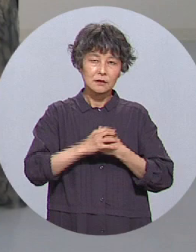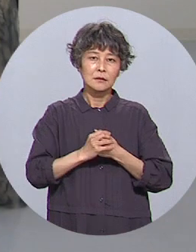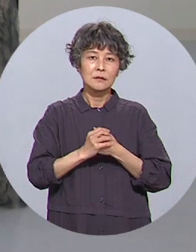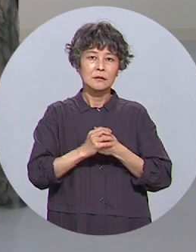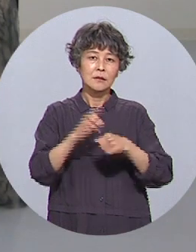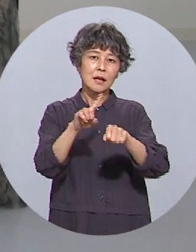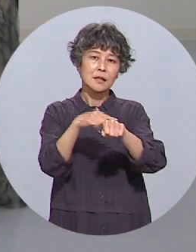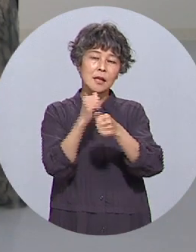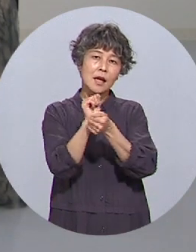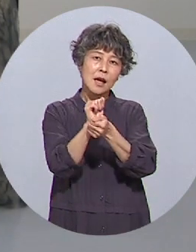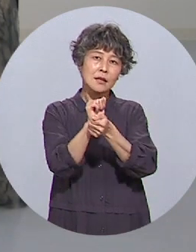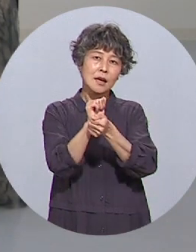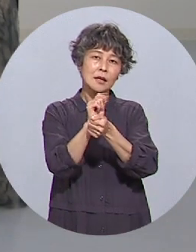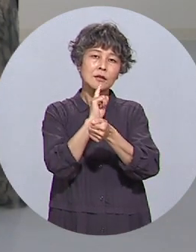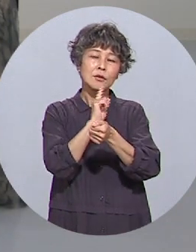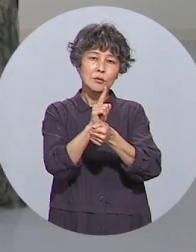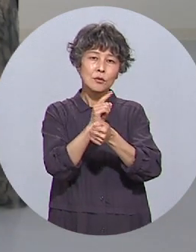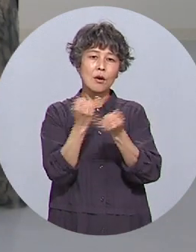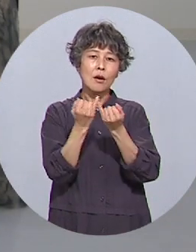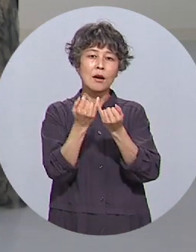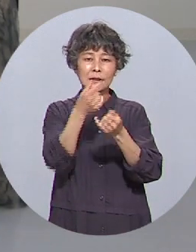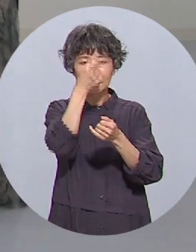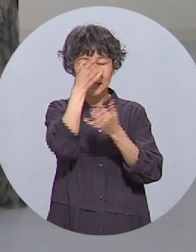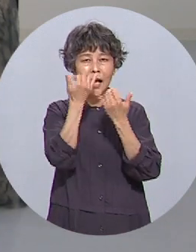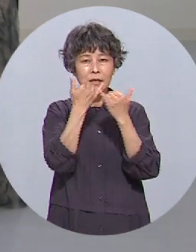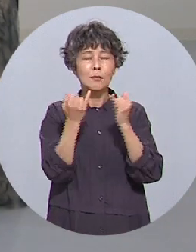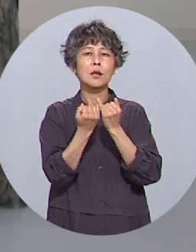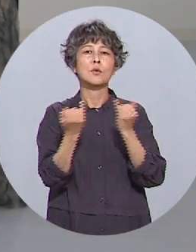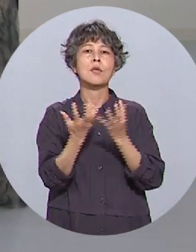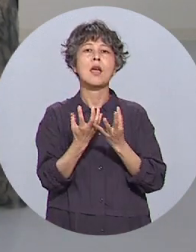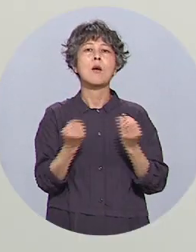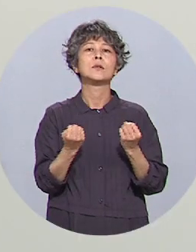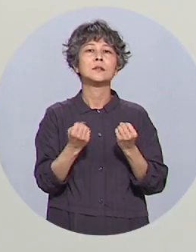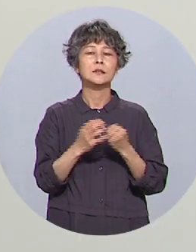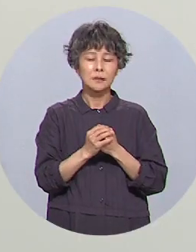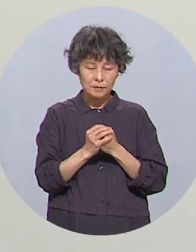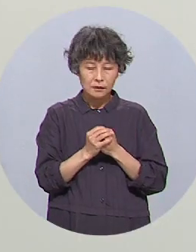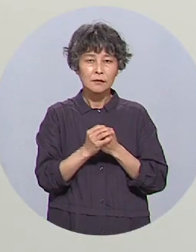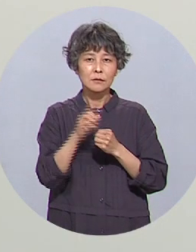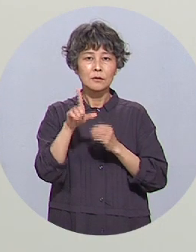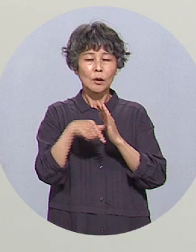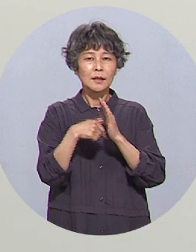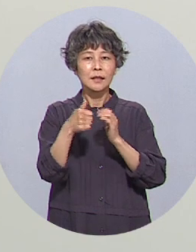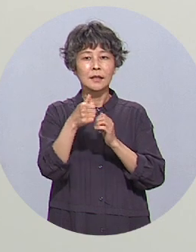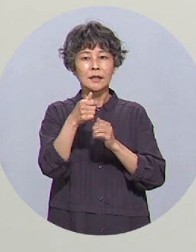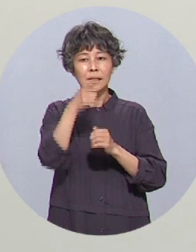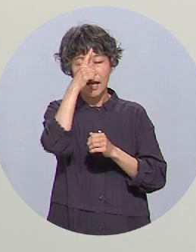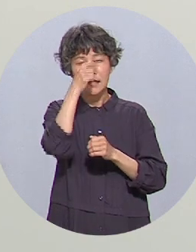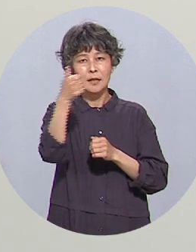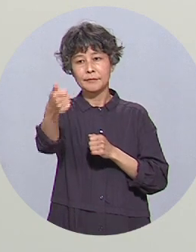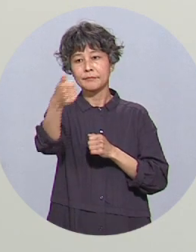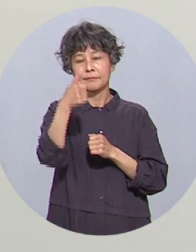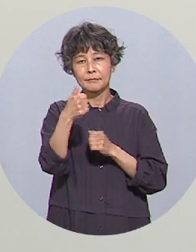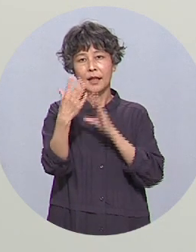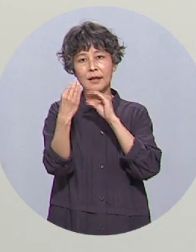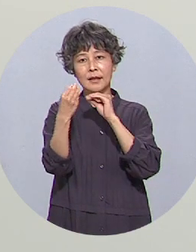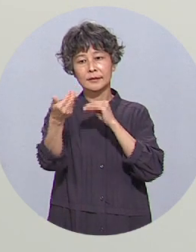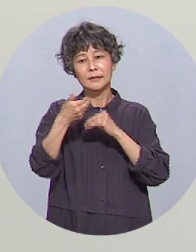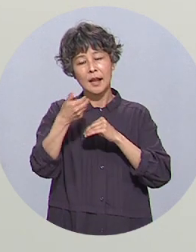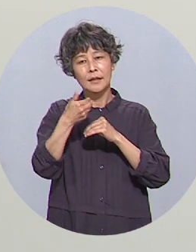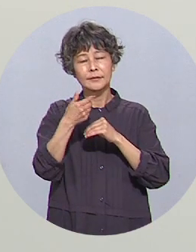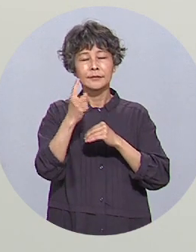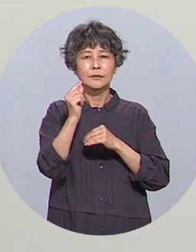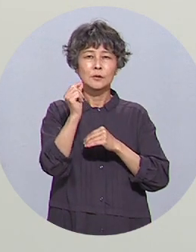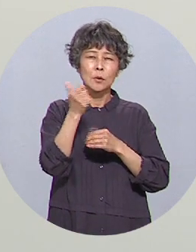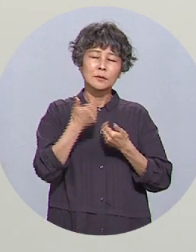ん、性犯罪なんですけれども、やはり女性が被害に遭うことが多くてですね、そういった時に男性警察官が聴取するとちょ